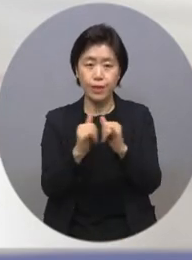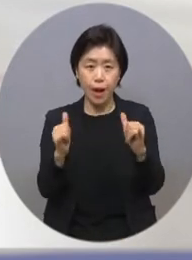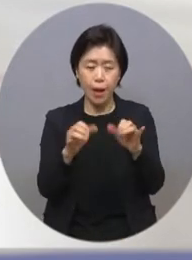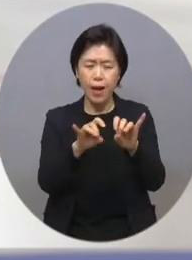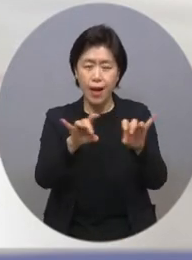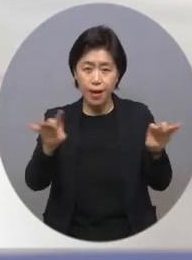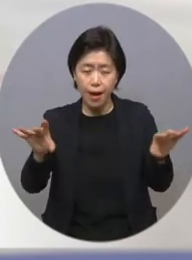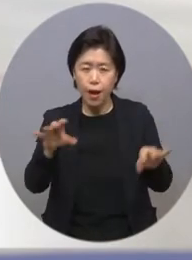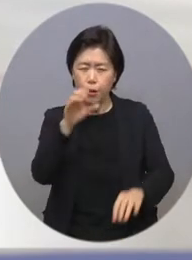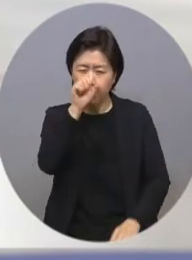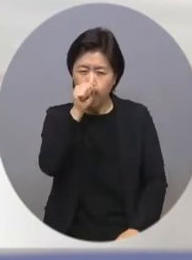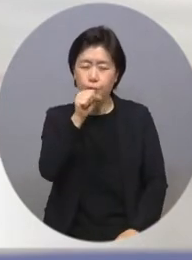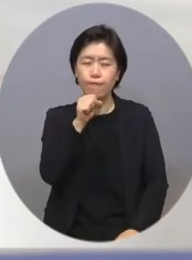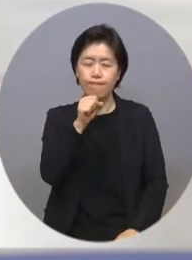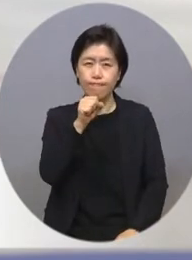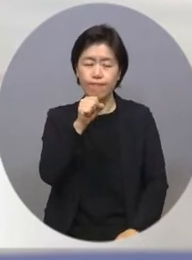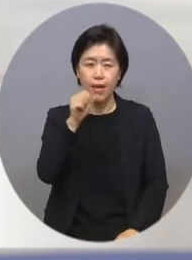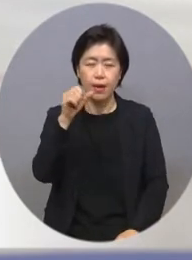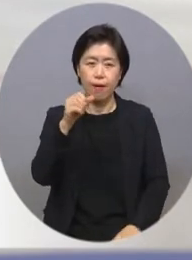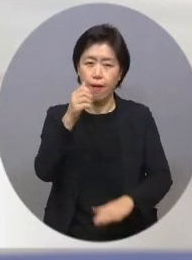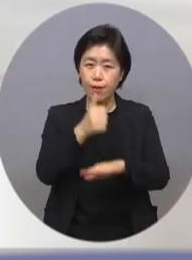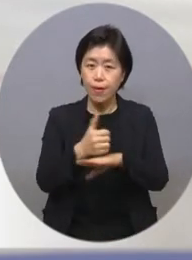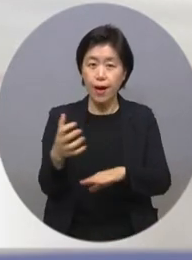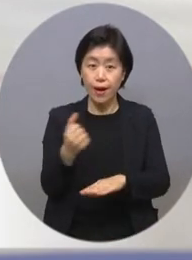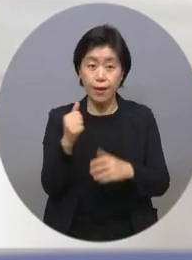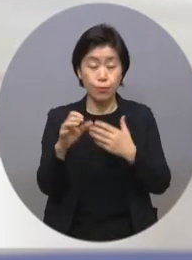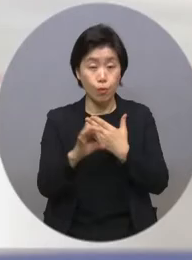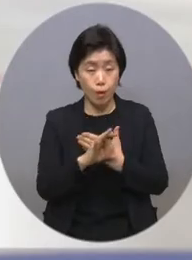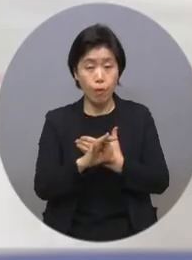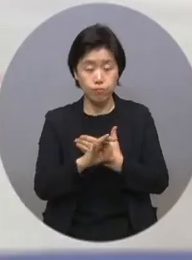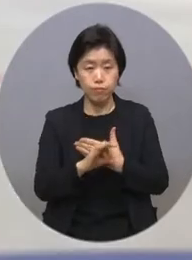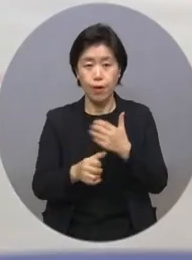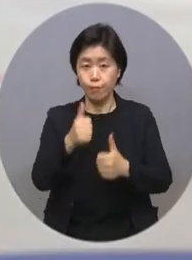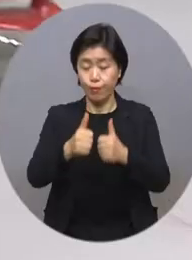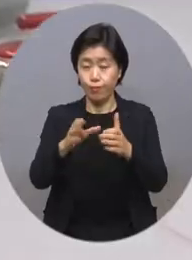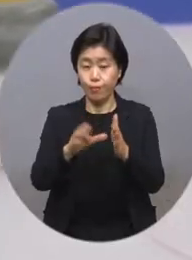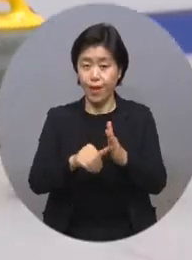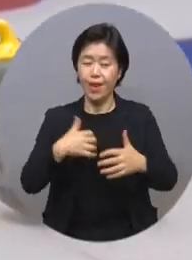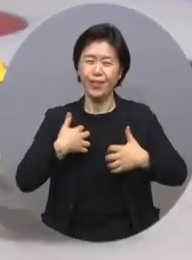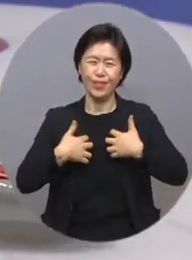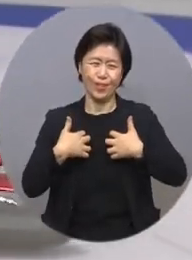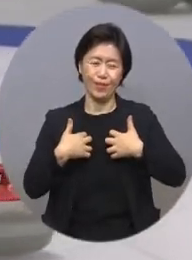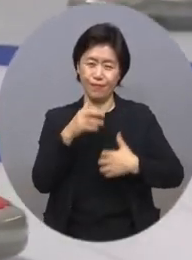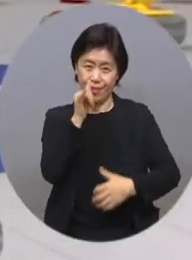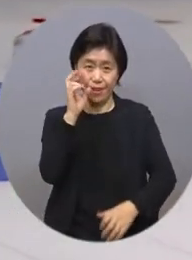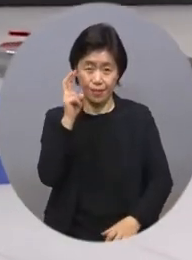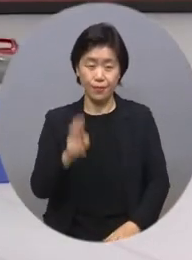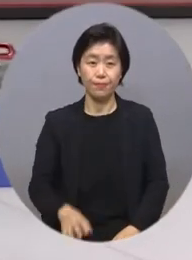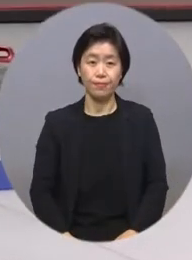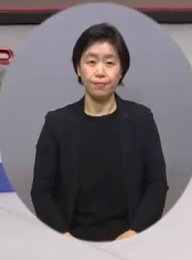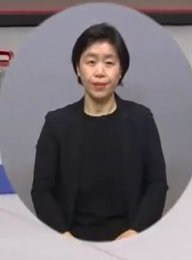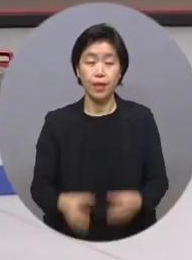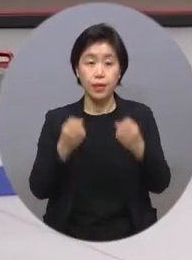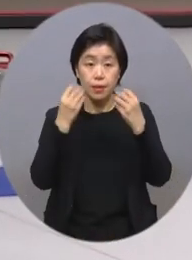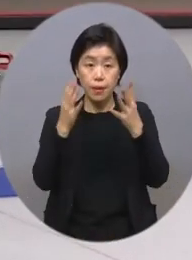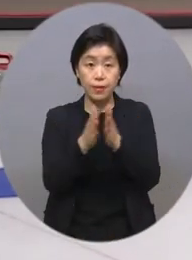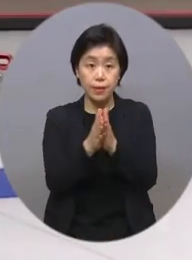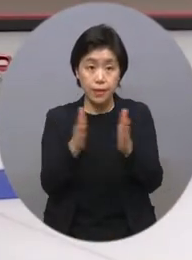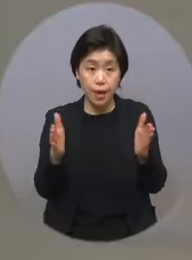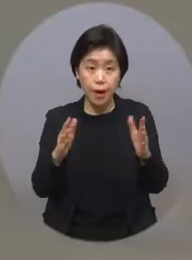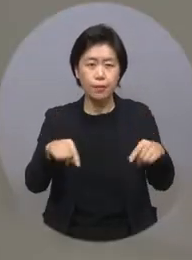샷이 나온다면 대회도 즐길 수 있지 않을까 하는 생각을 하고 있습니다. 새로운 시작을 맞이하는 휠체어